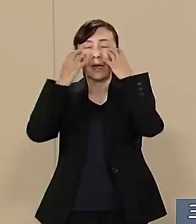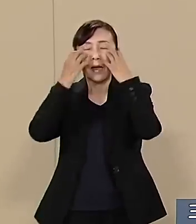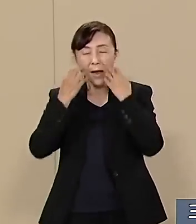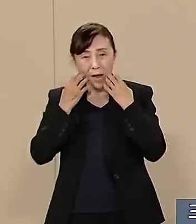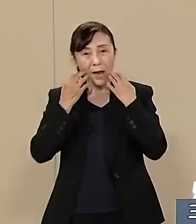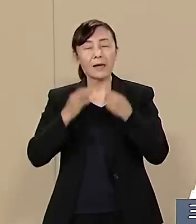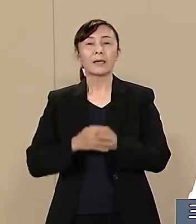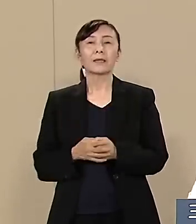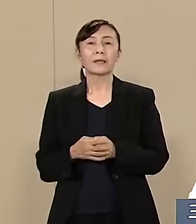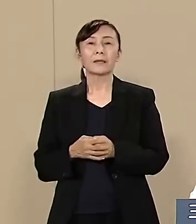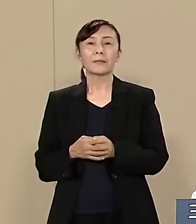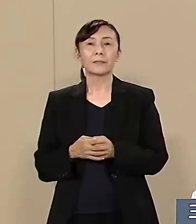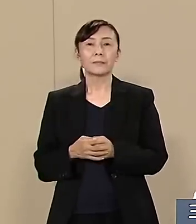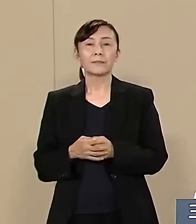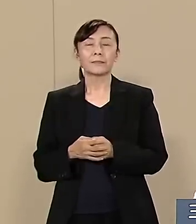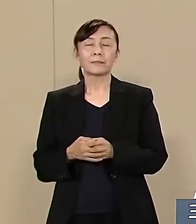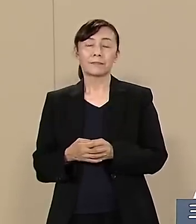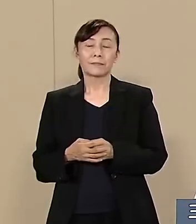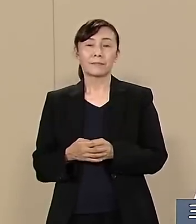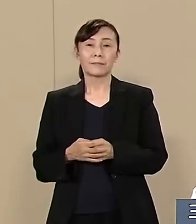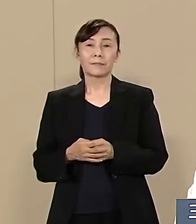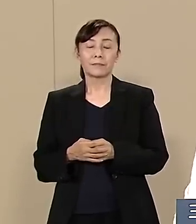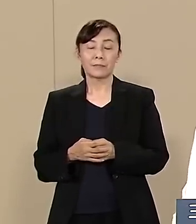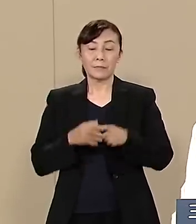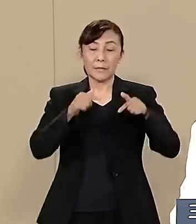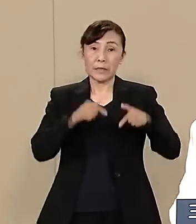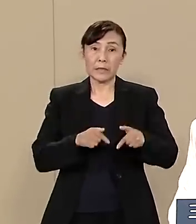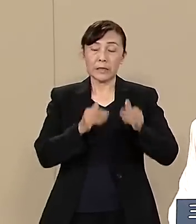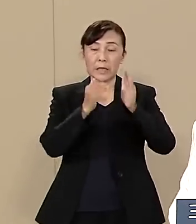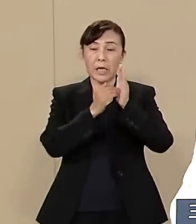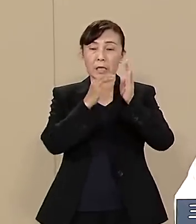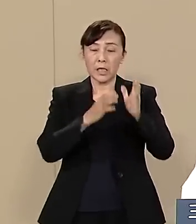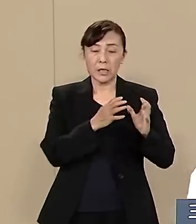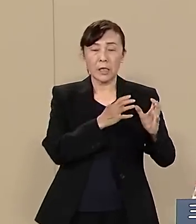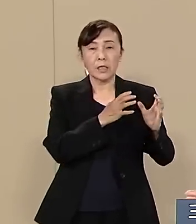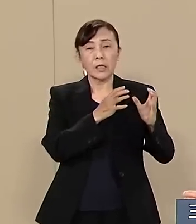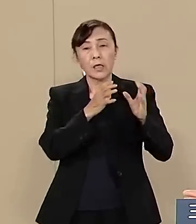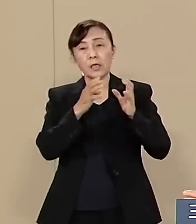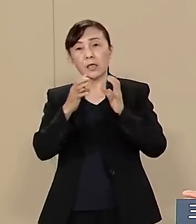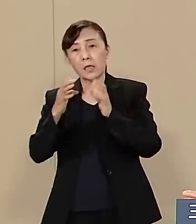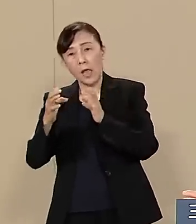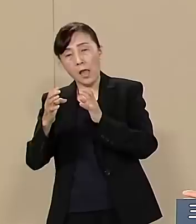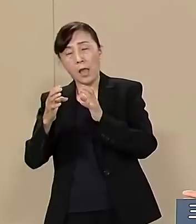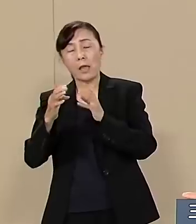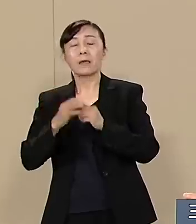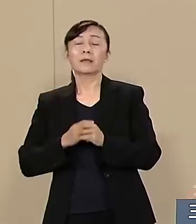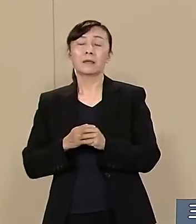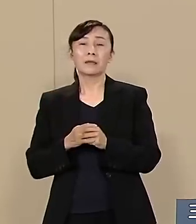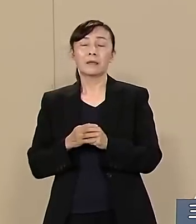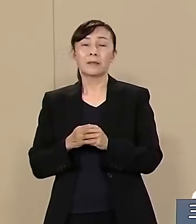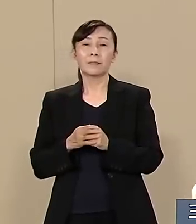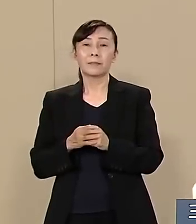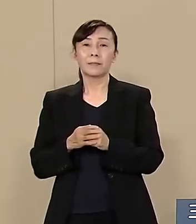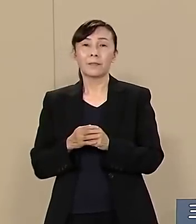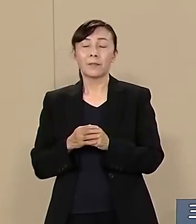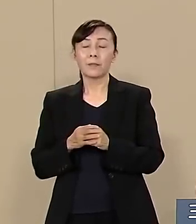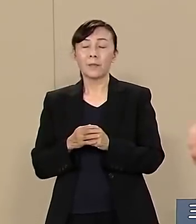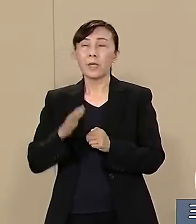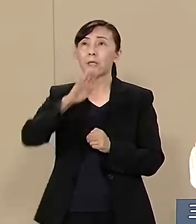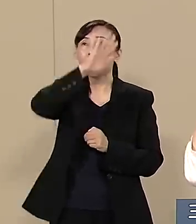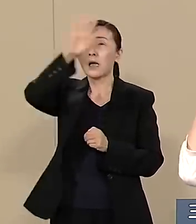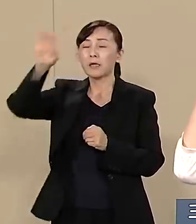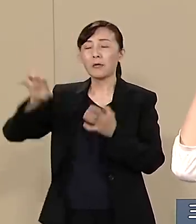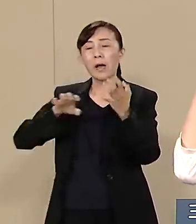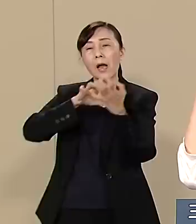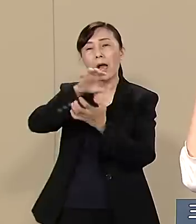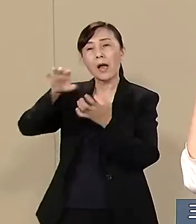ああああああ西から低気圧が接近しってええええええオール